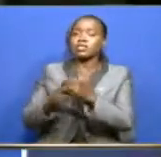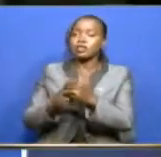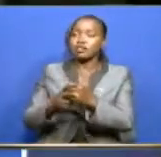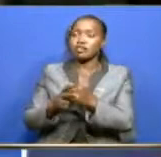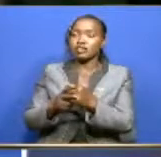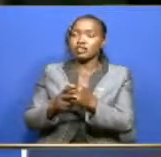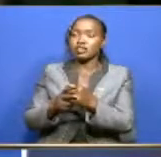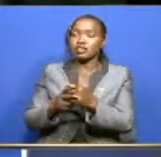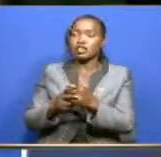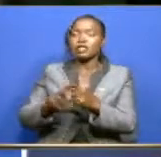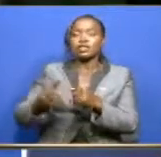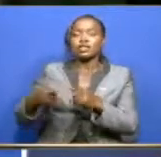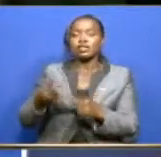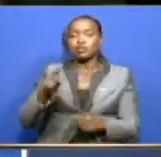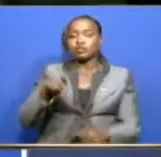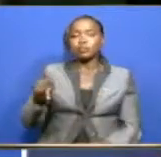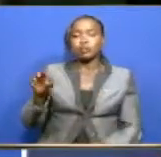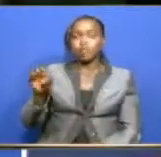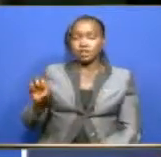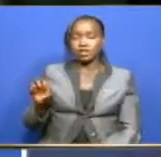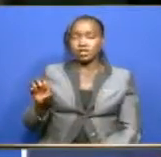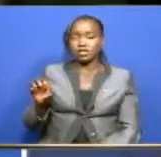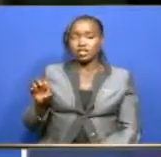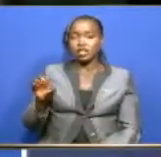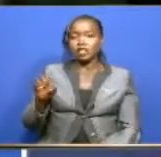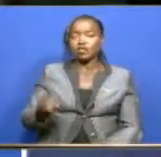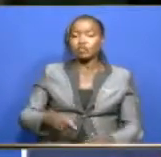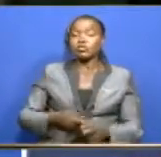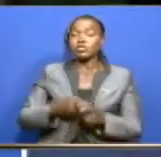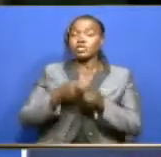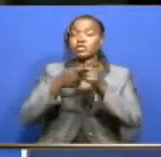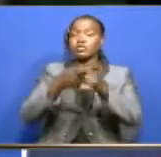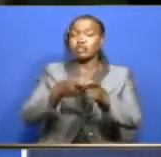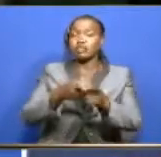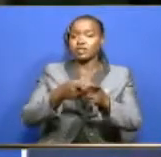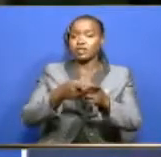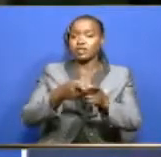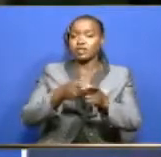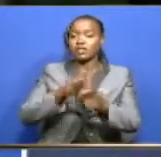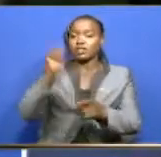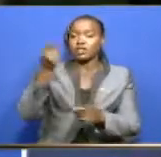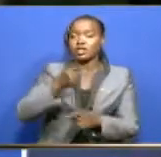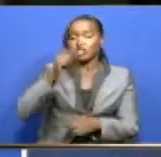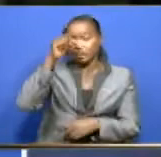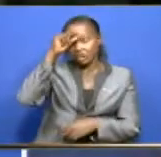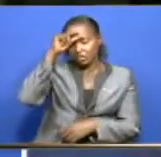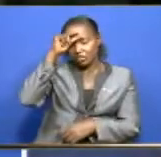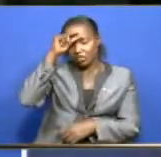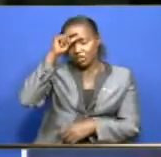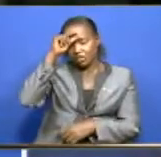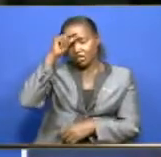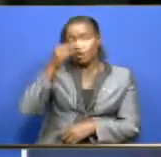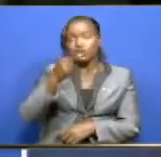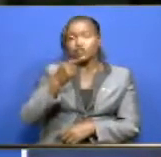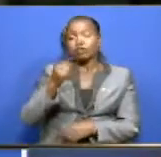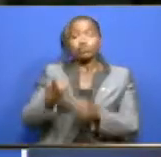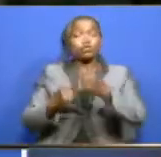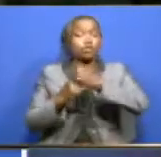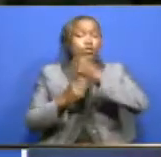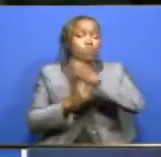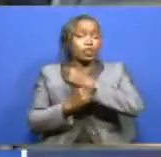7,000 PPEs to be presented to the Kenyan government in order to support